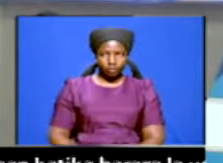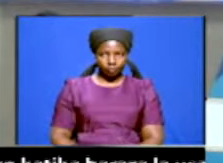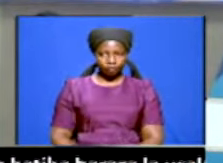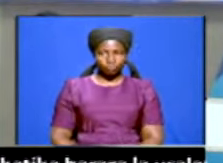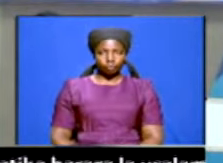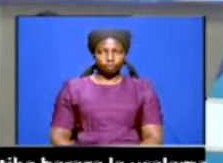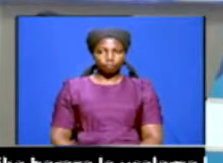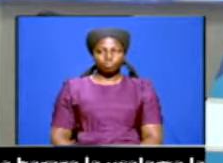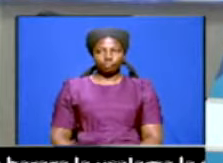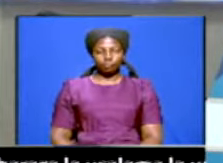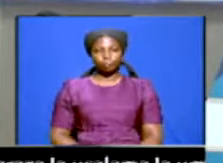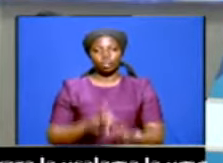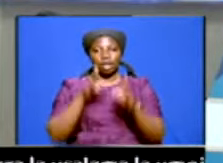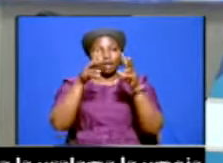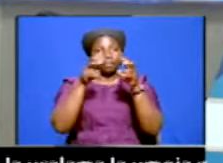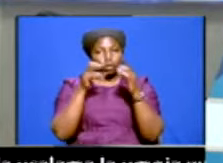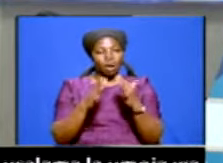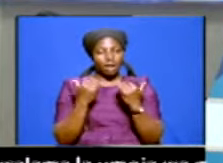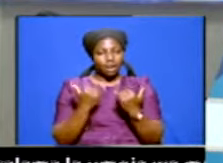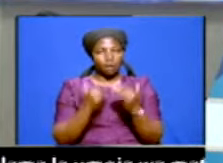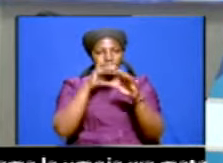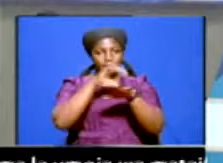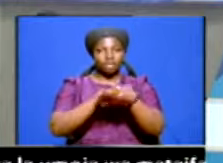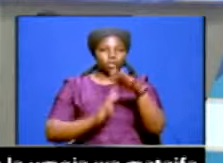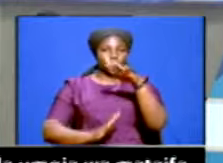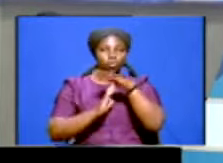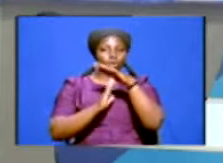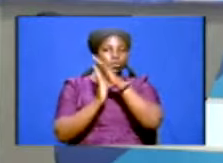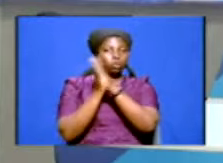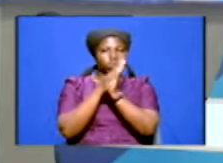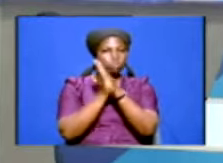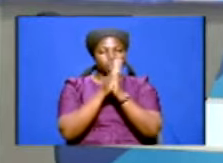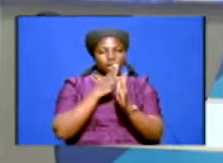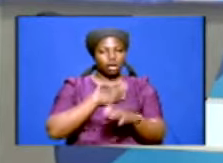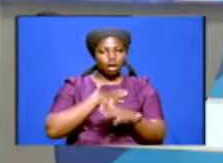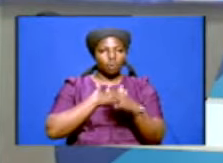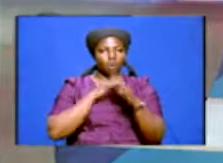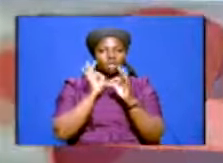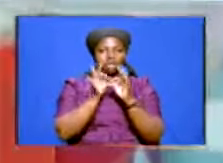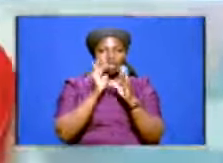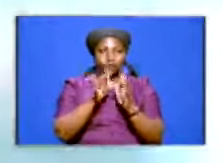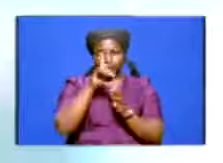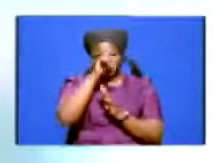Na mtazamaji, sasa tupate vidokezo na mtangazaji wetu ishara Elosimwa.